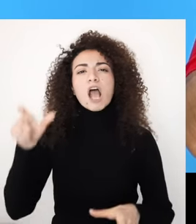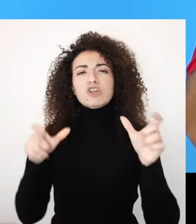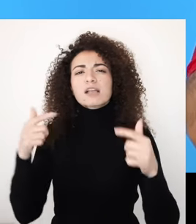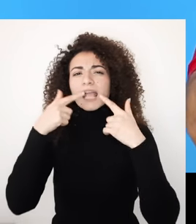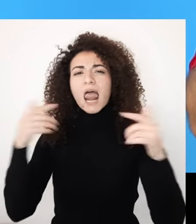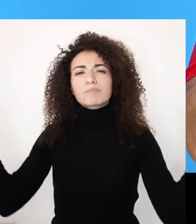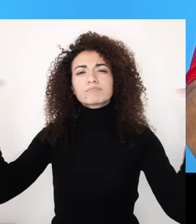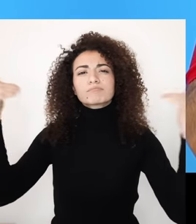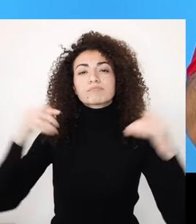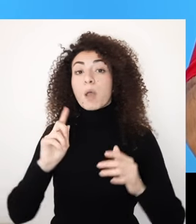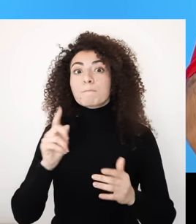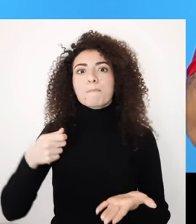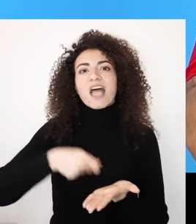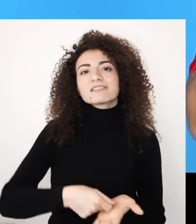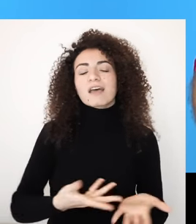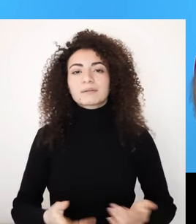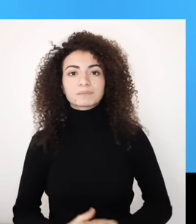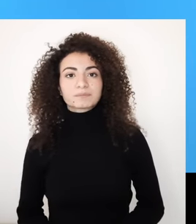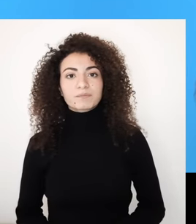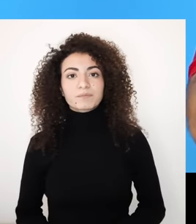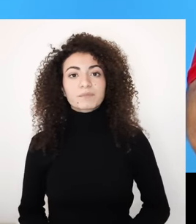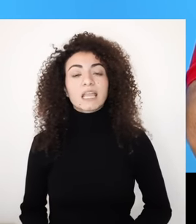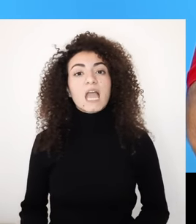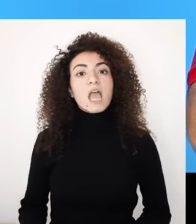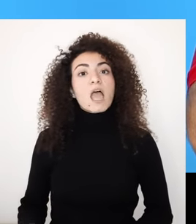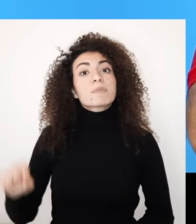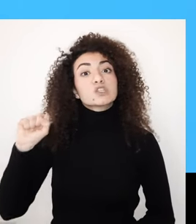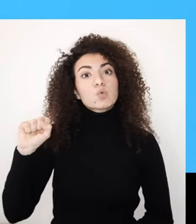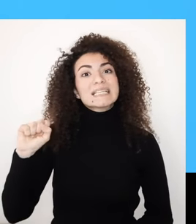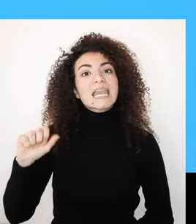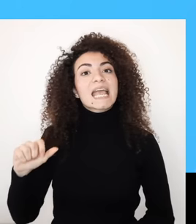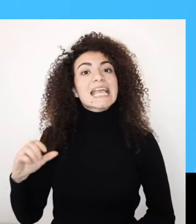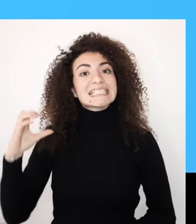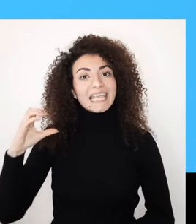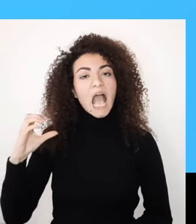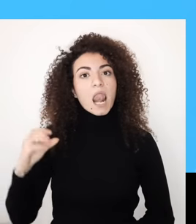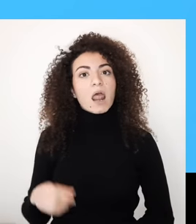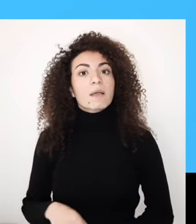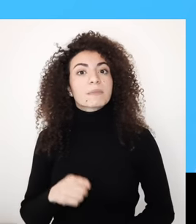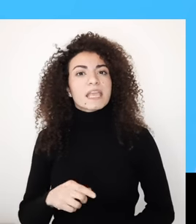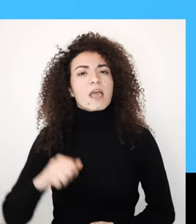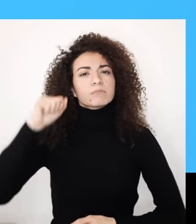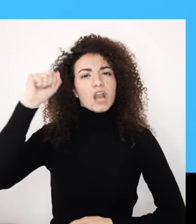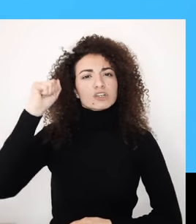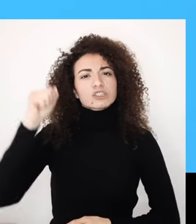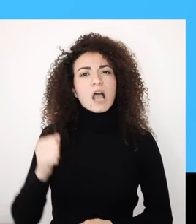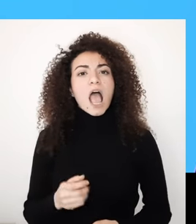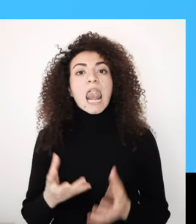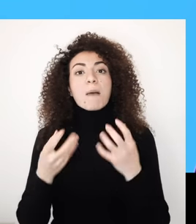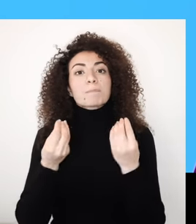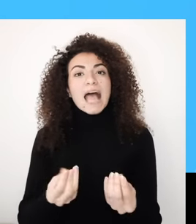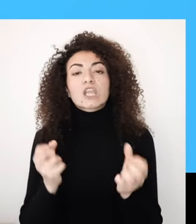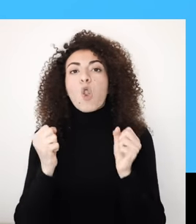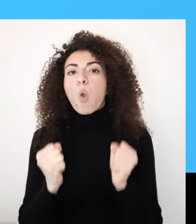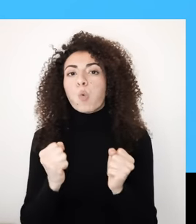لكل الرسيل السلبية اللي ممكن تتلقيها كإمرأة ذات إعاقة بتقول الناشطة الاجتماعية سوزن سيجال مؤسسة